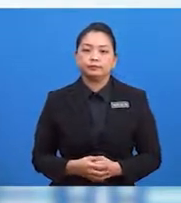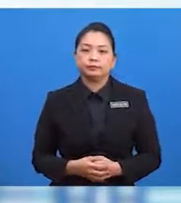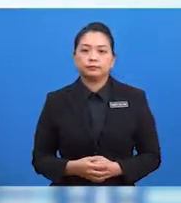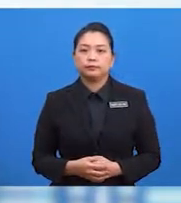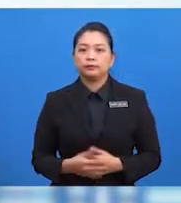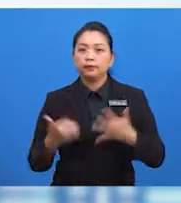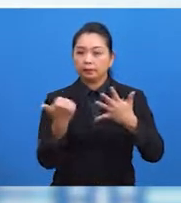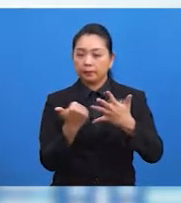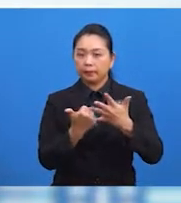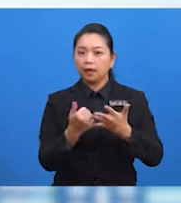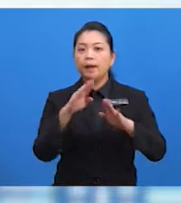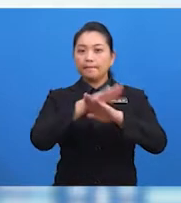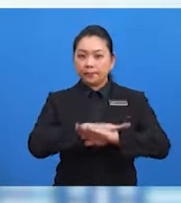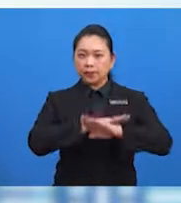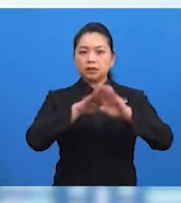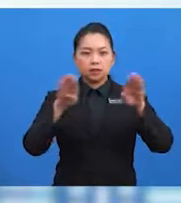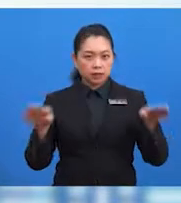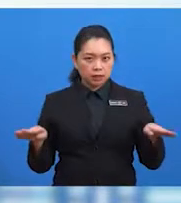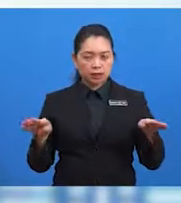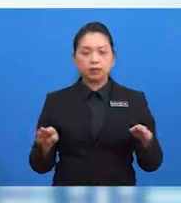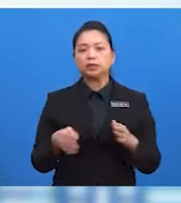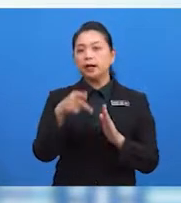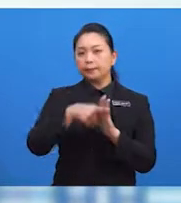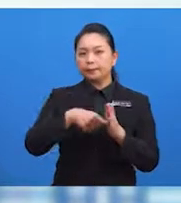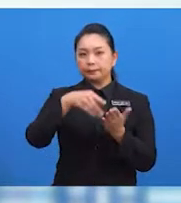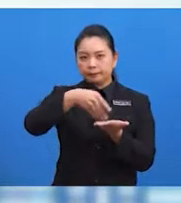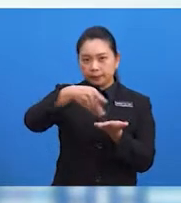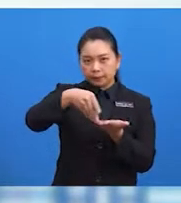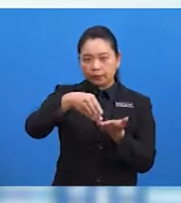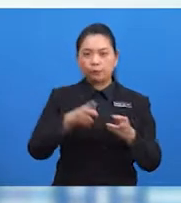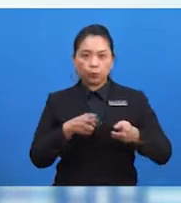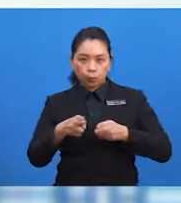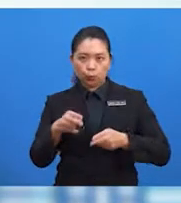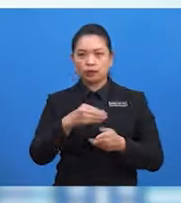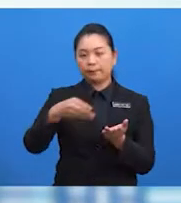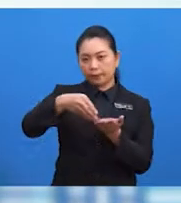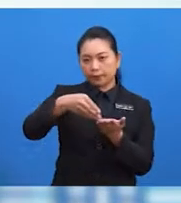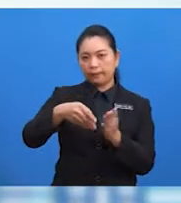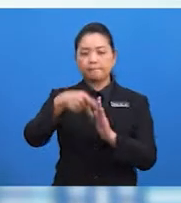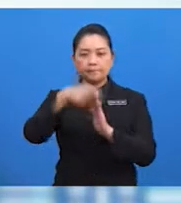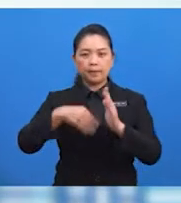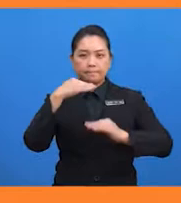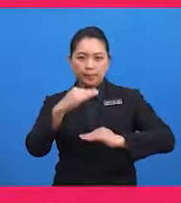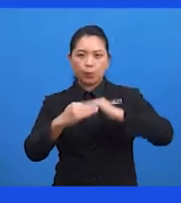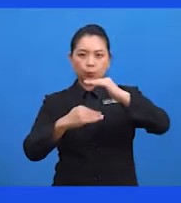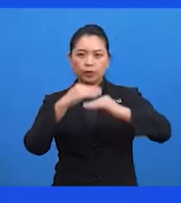Kelima, membezakan perbelanjaan mengurus dan perbelanjaan pembangunan.